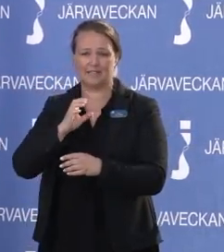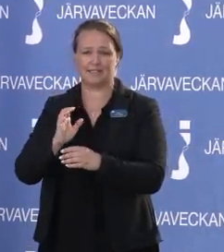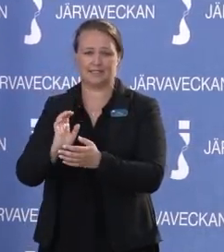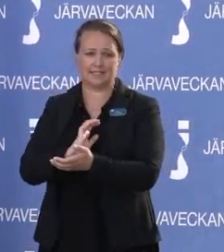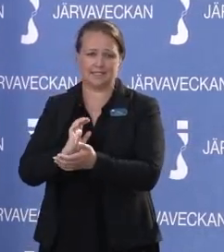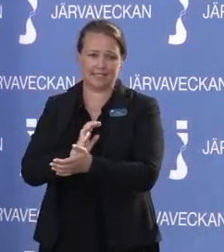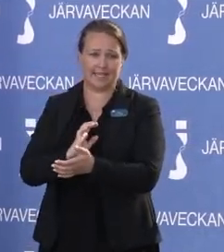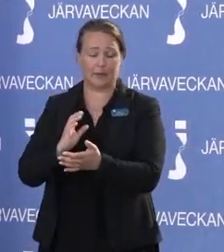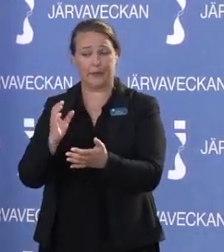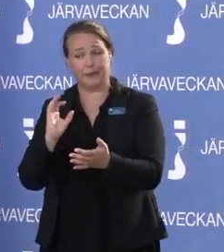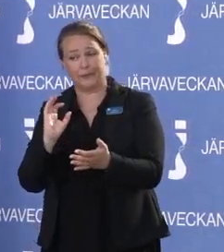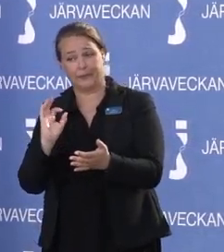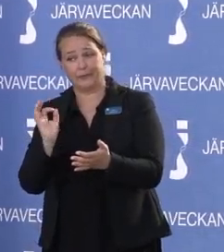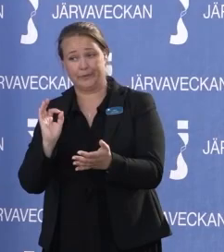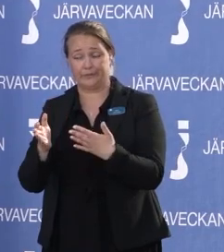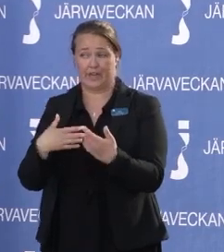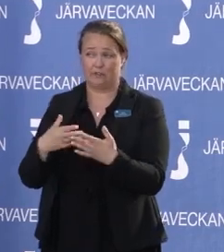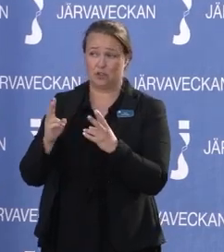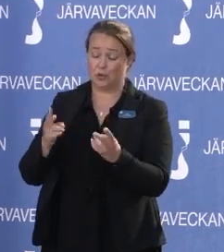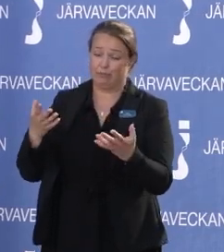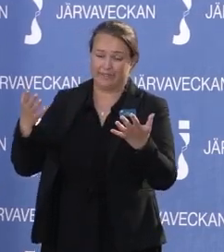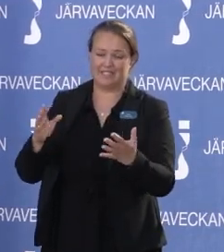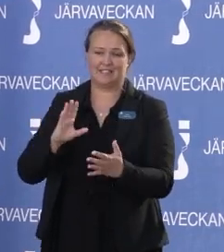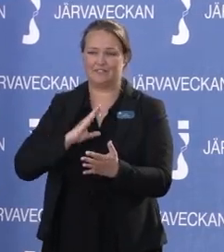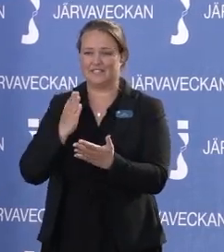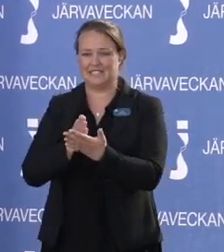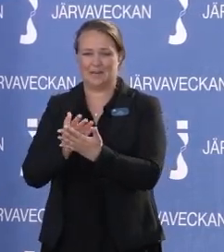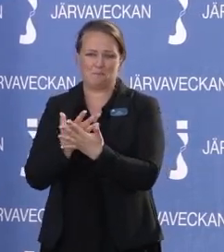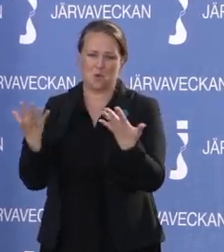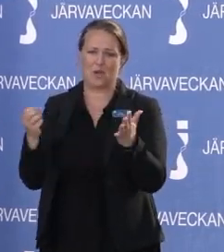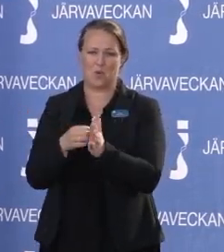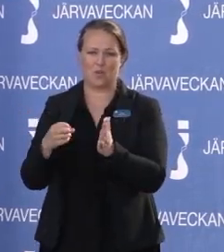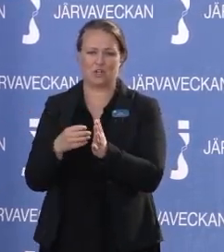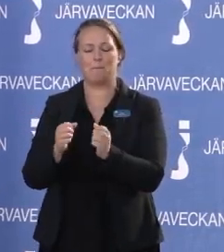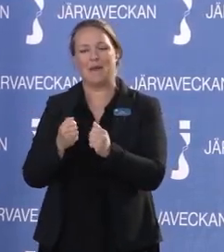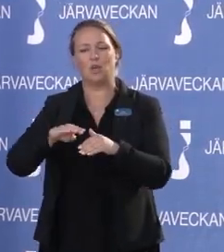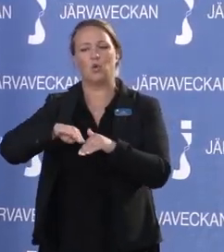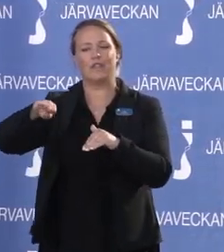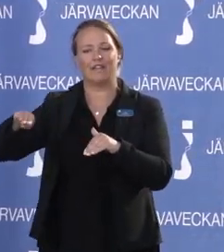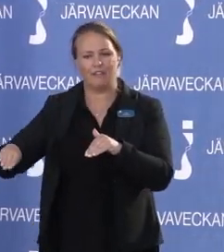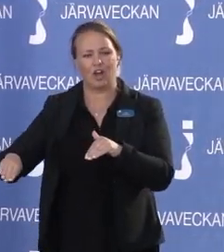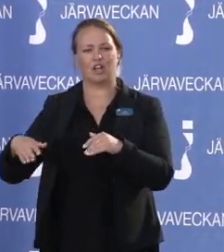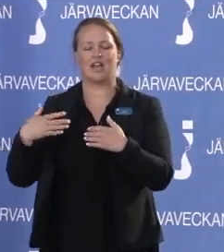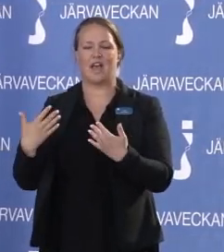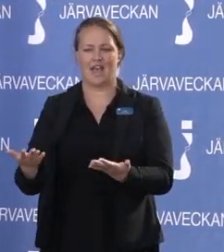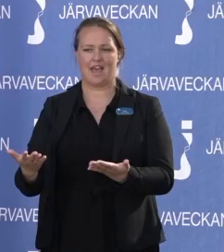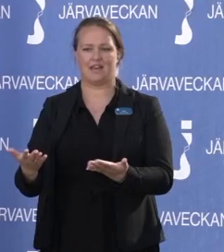Men vad det beror på, det finns säkert massa orsaker till det. Men undantaget är ju i